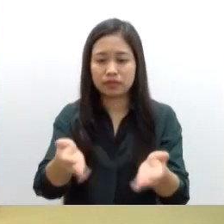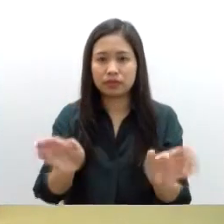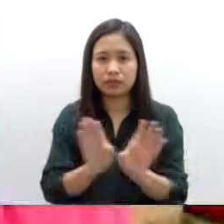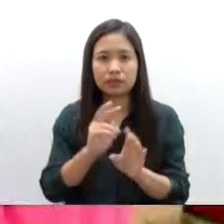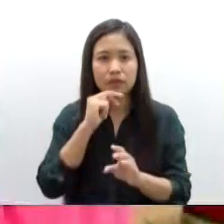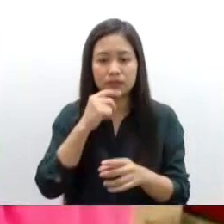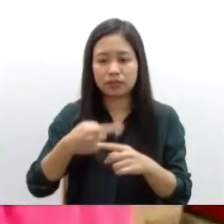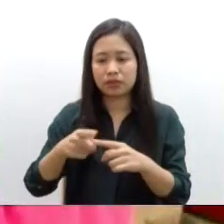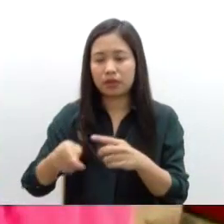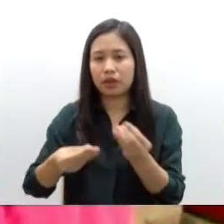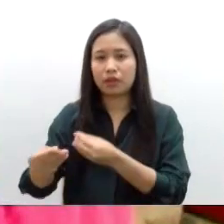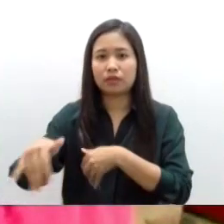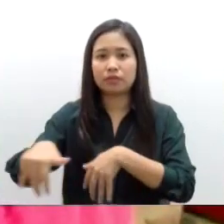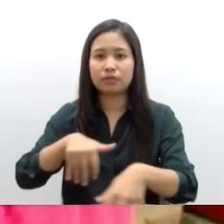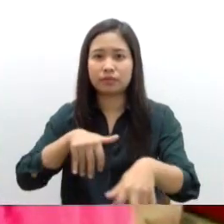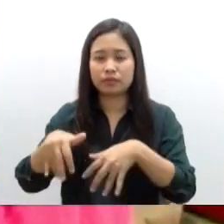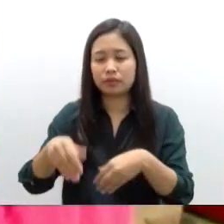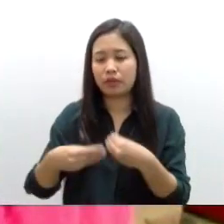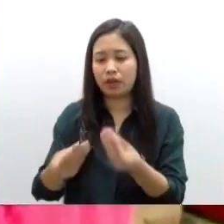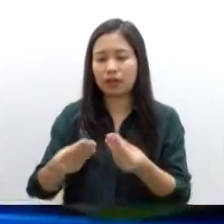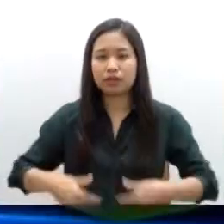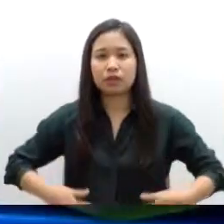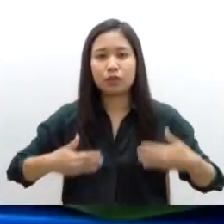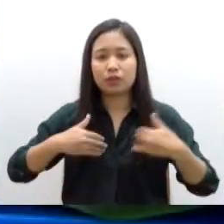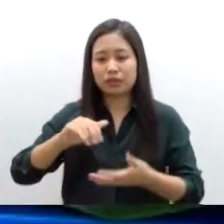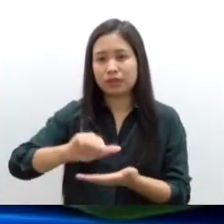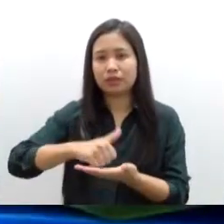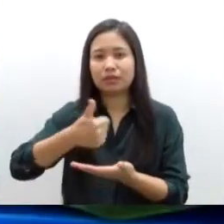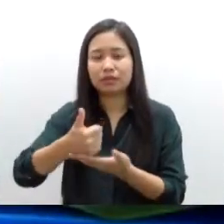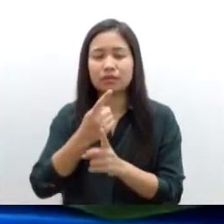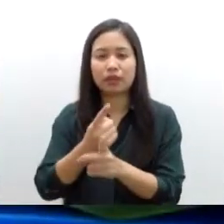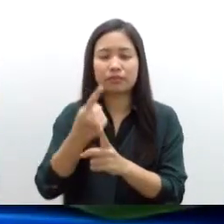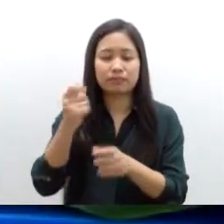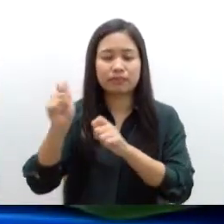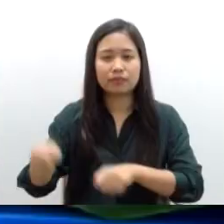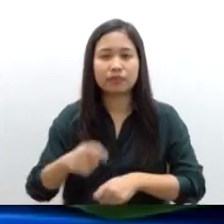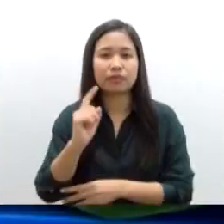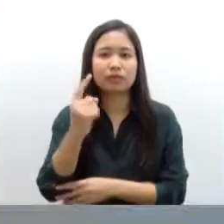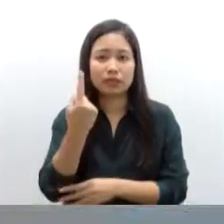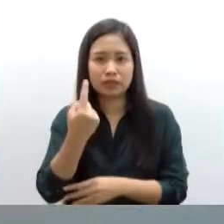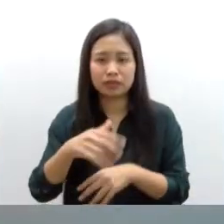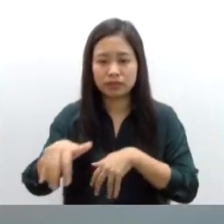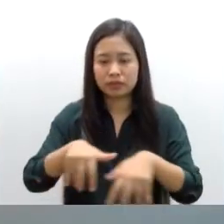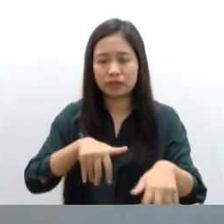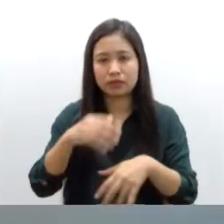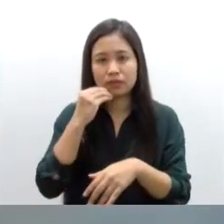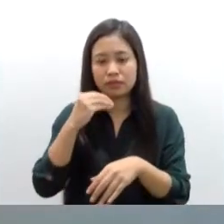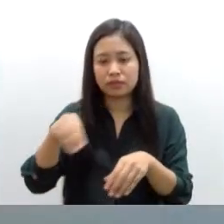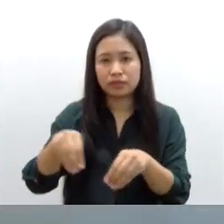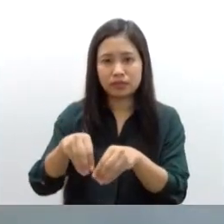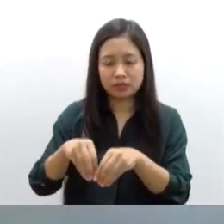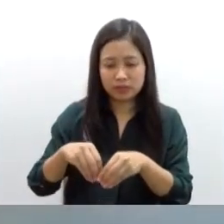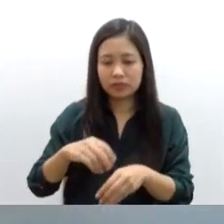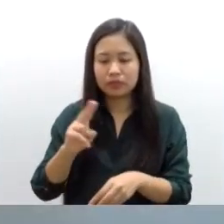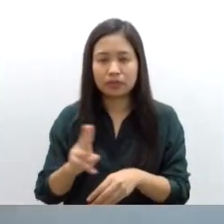ของราษฎรทำให้ชีวิตความเป็นอยู่ดีขึ้นตามแนวทฤษฎีใหม่ชาวบ้านที่ทิ้งถิ่นที่อยู่เข้าไปขายแรงงาน